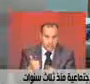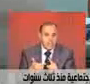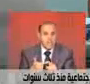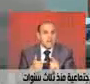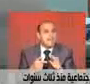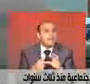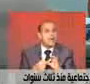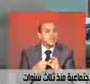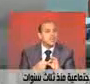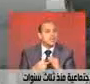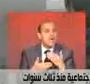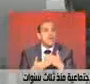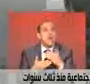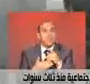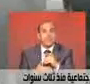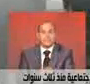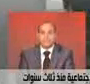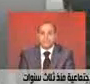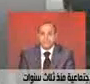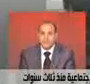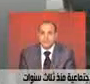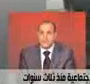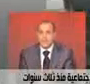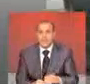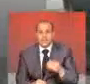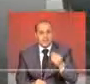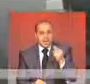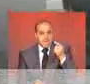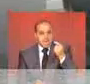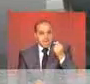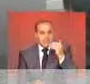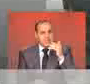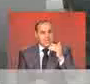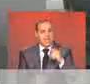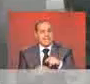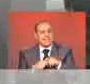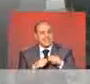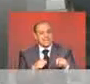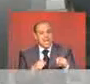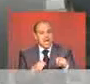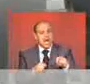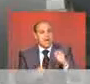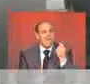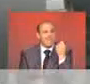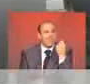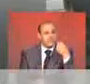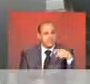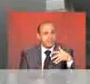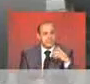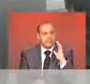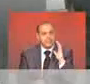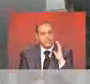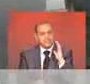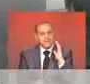مرتبط بالمقاولين. تحديد سقف مسبق للسعر متر مربع خلى المقاولين كما